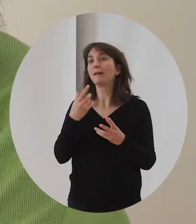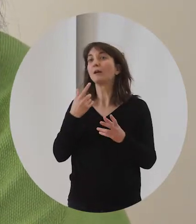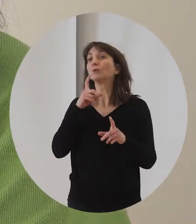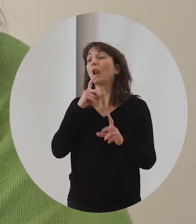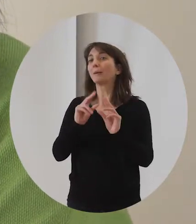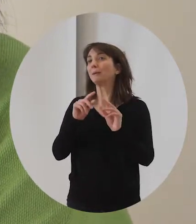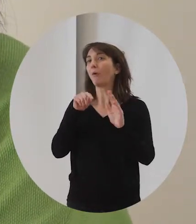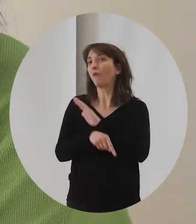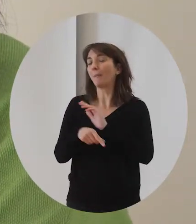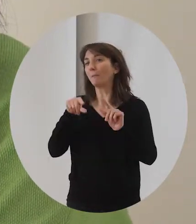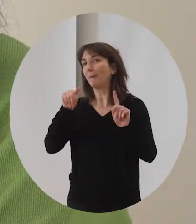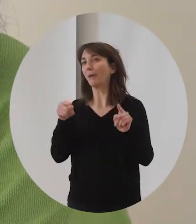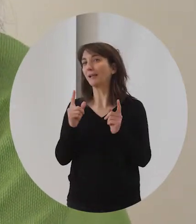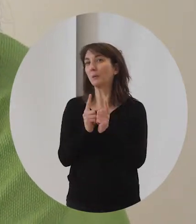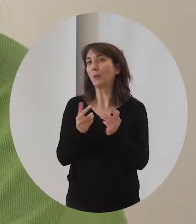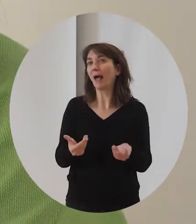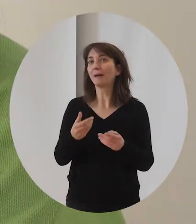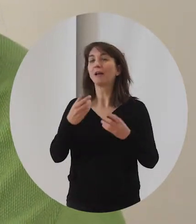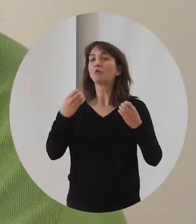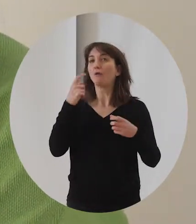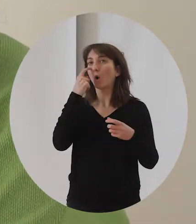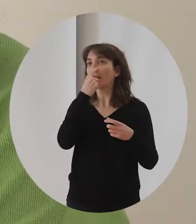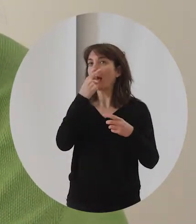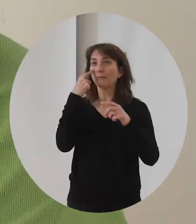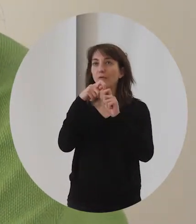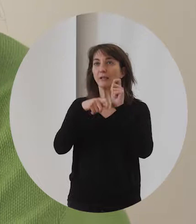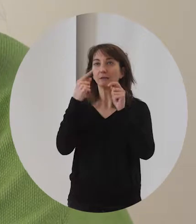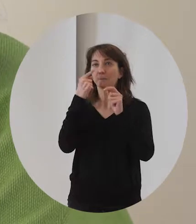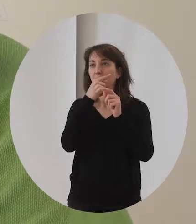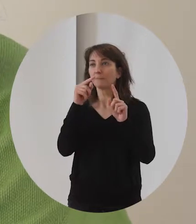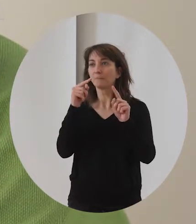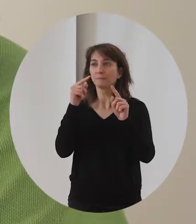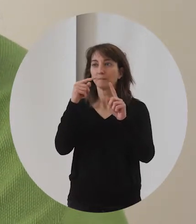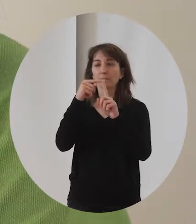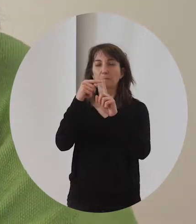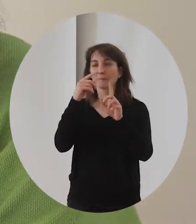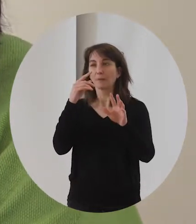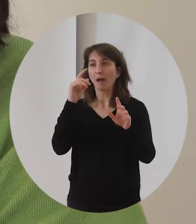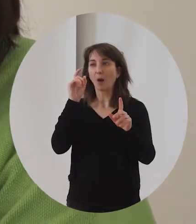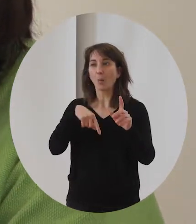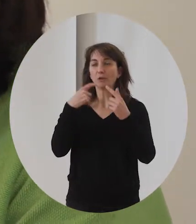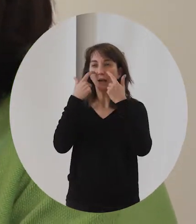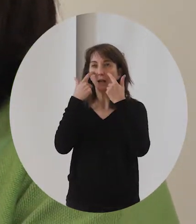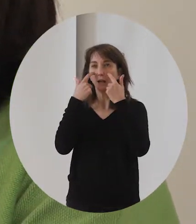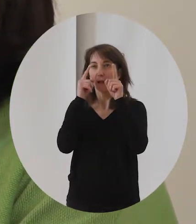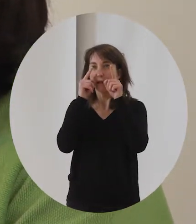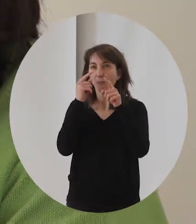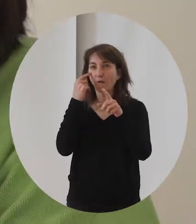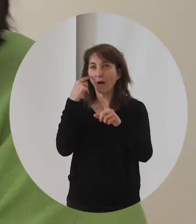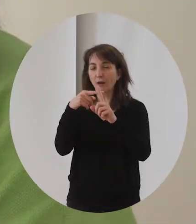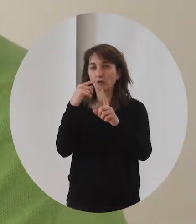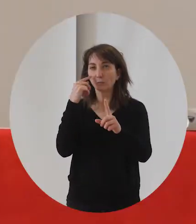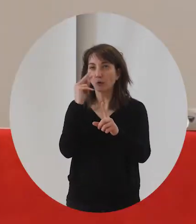On en parlera tout à l'heure, mais je vais faire une parenthèse quand même. C'est-à-dire qu'ils ont souvent un regard fixe parce que justement, ils sont obligés de maintenir leur regard pour voir quelque